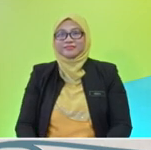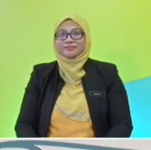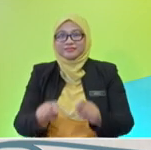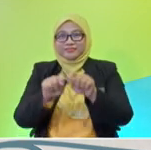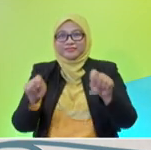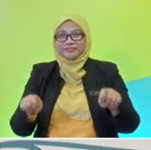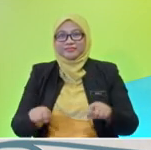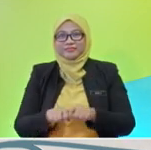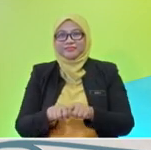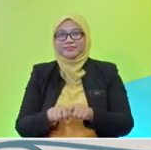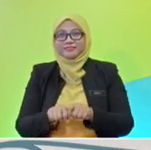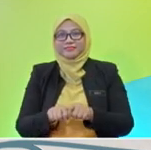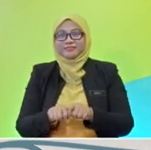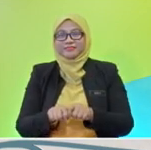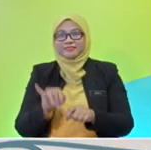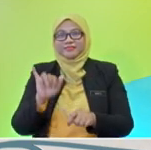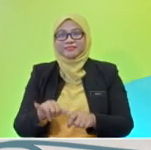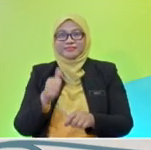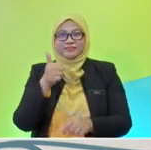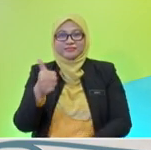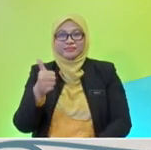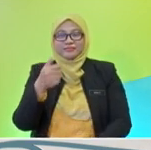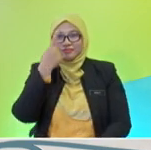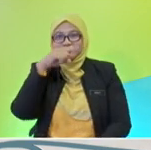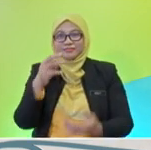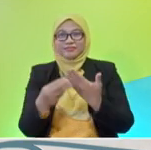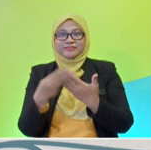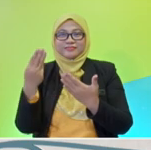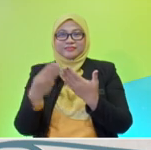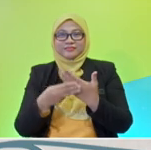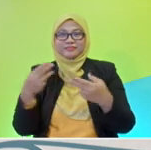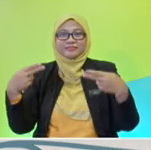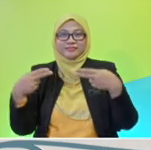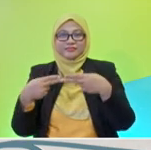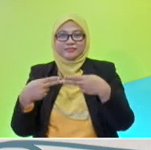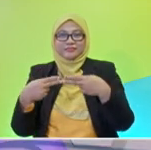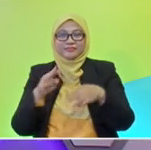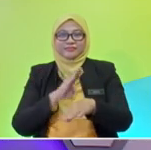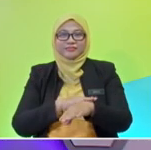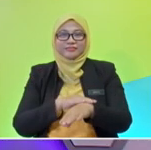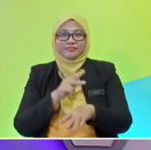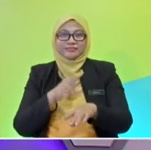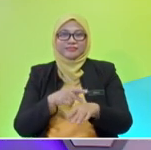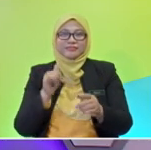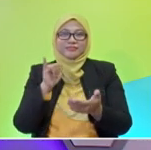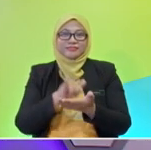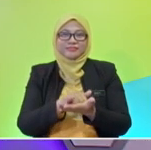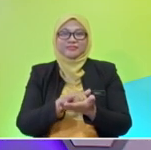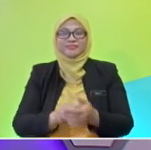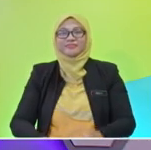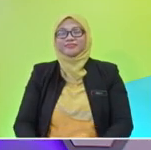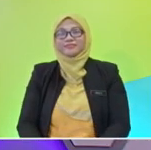terletak di kawasan yang strategis Kenapa untuk memudahkan Perhubungan pada ketika itu sebenarnya Hanif